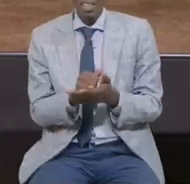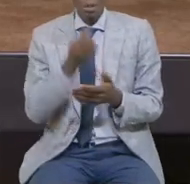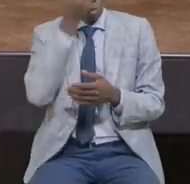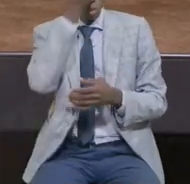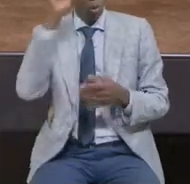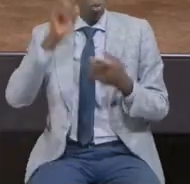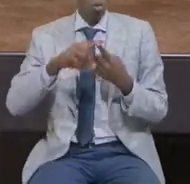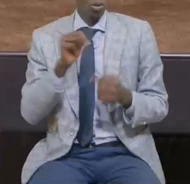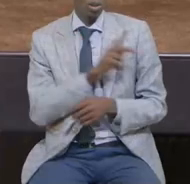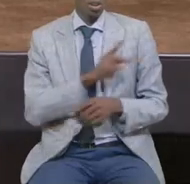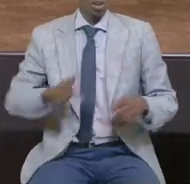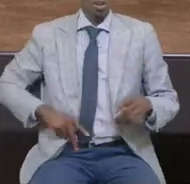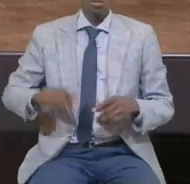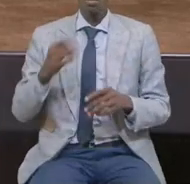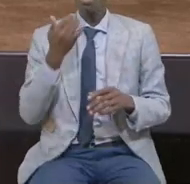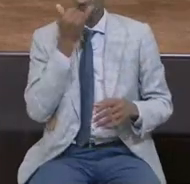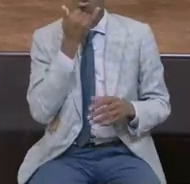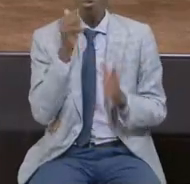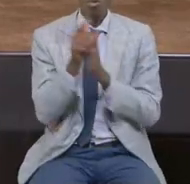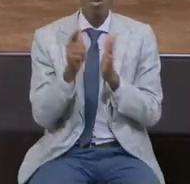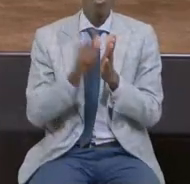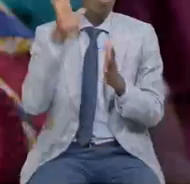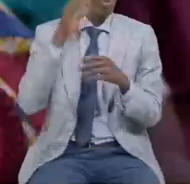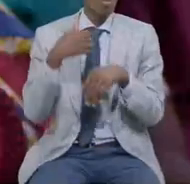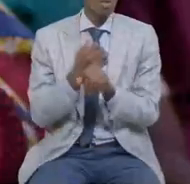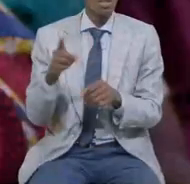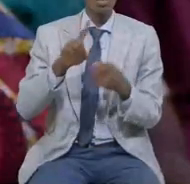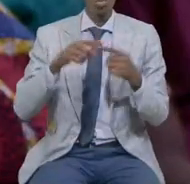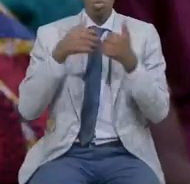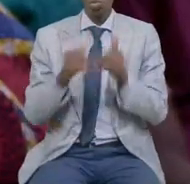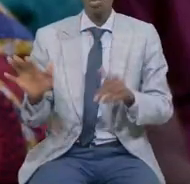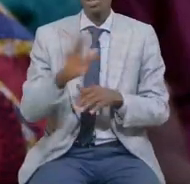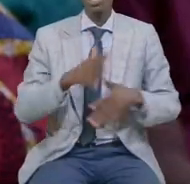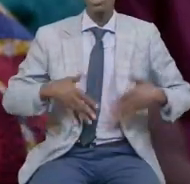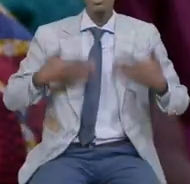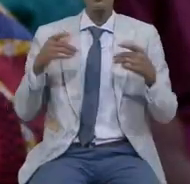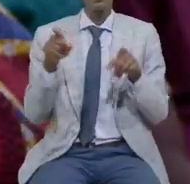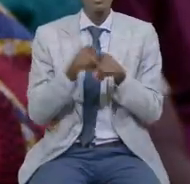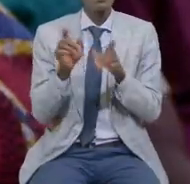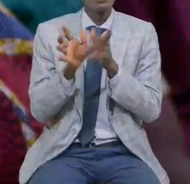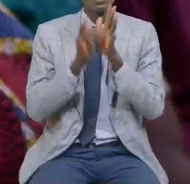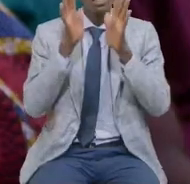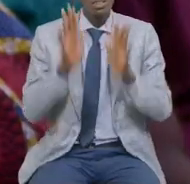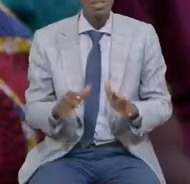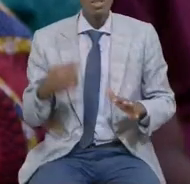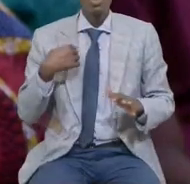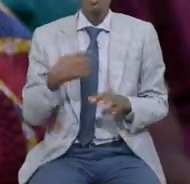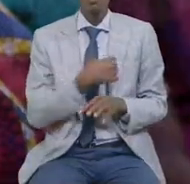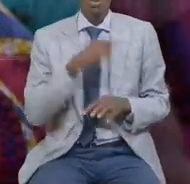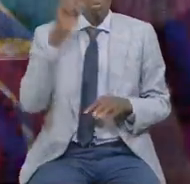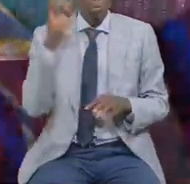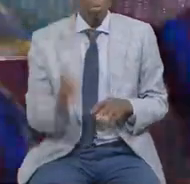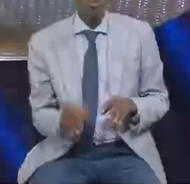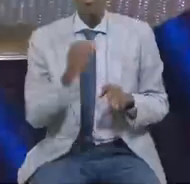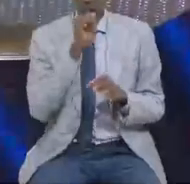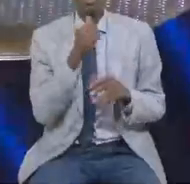notre vie est plus grande que l'emploi. L'emploi, si nous sommes croyants, nous devons avoir la doctrine de la part de Dieu, la conduite de vie,